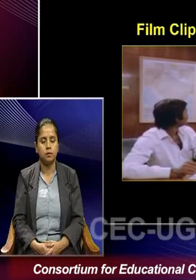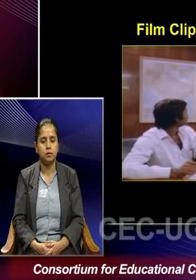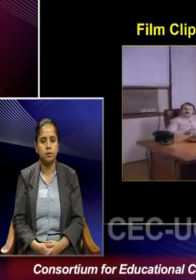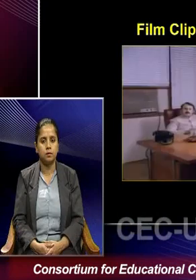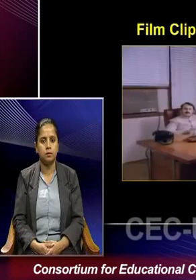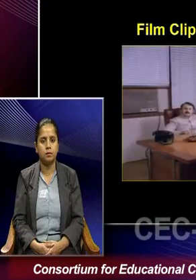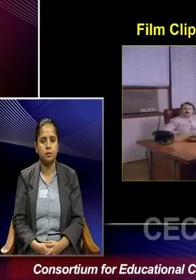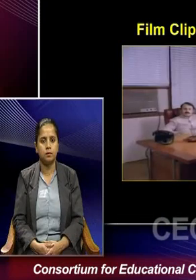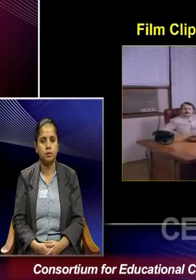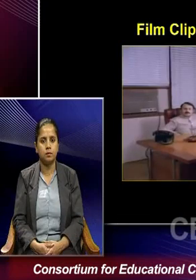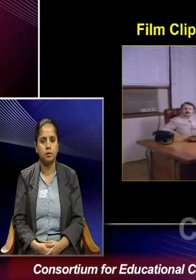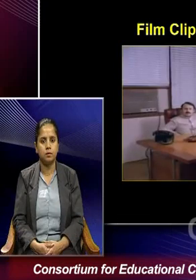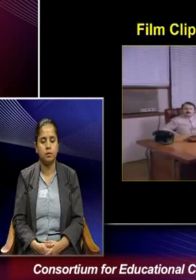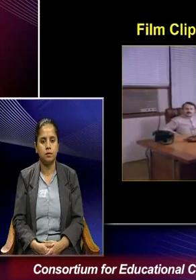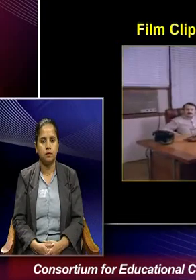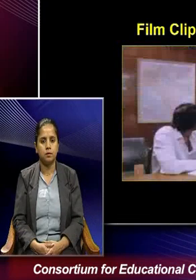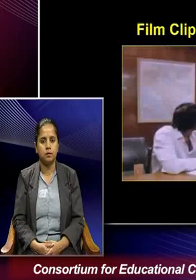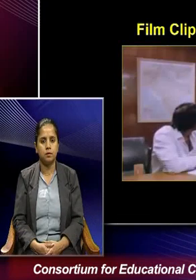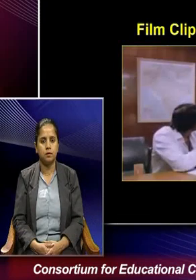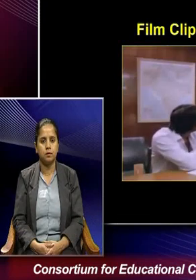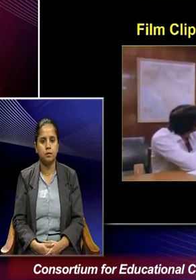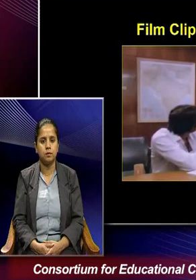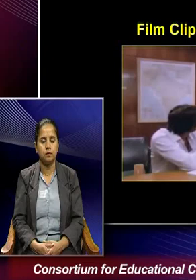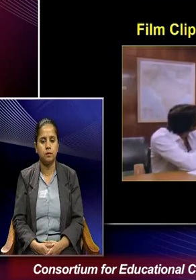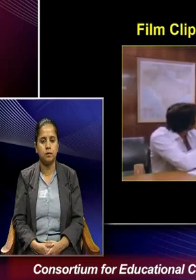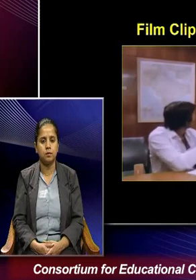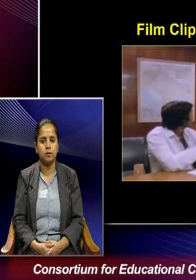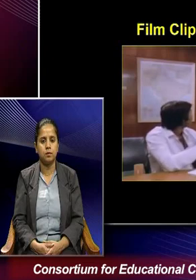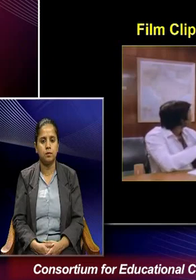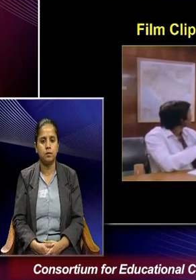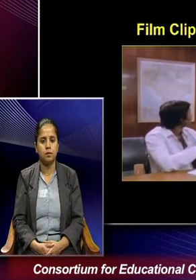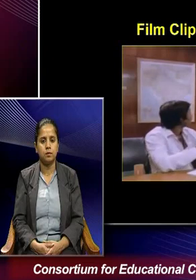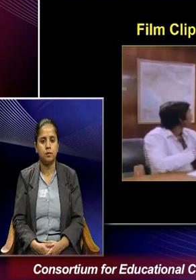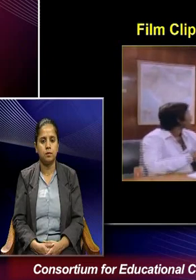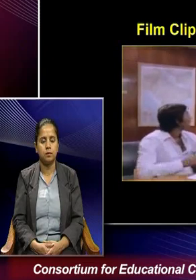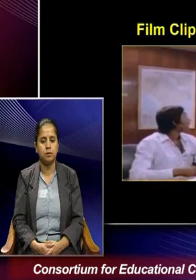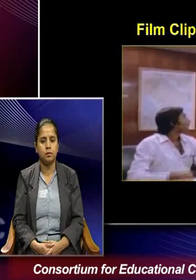पर अपॉइंटमेंट्स लेनी पड़ेगी मुझे। Who is this man? I'll tell you who I am.